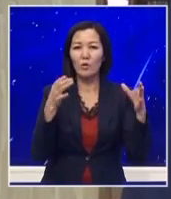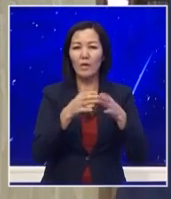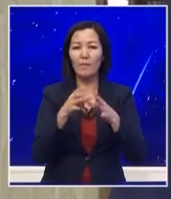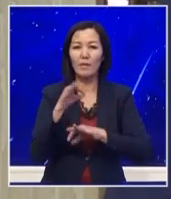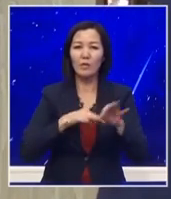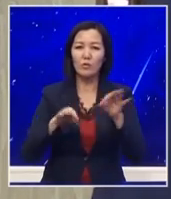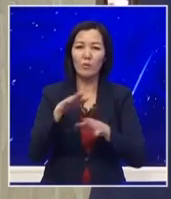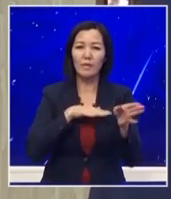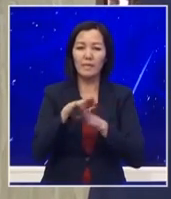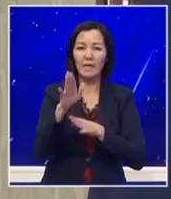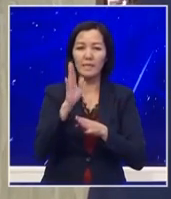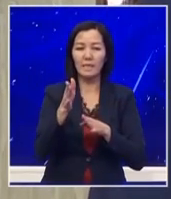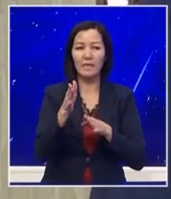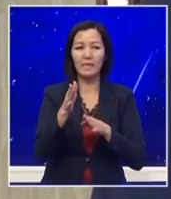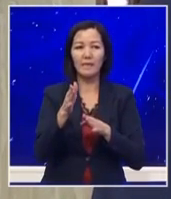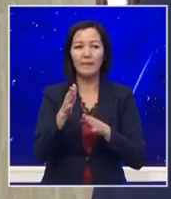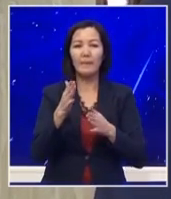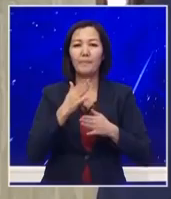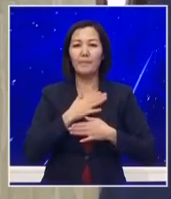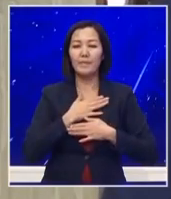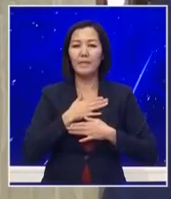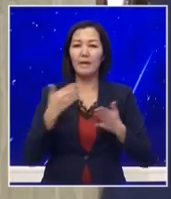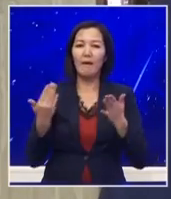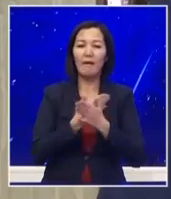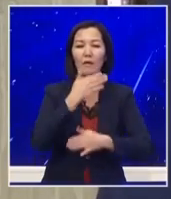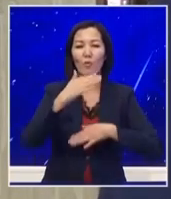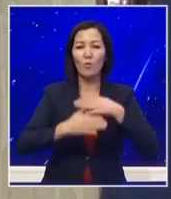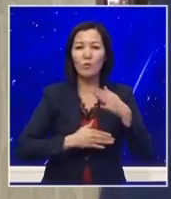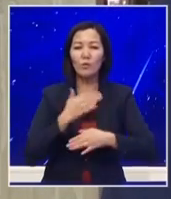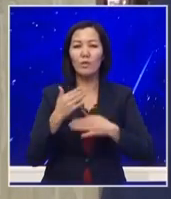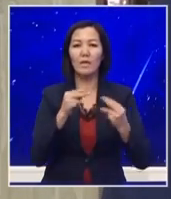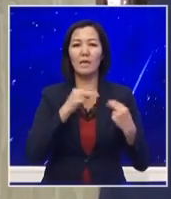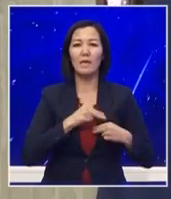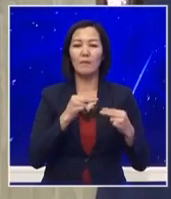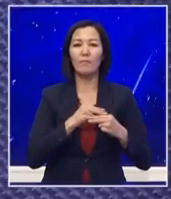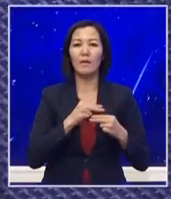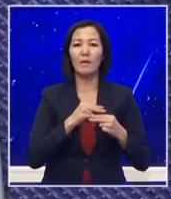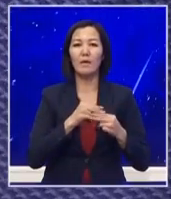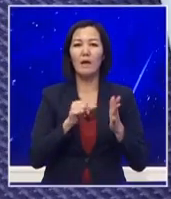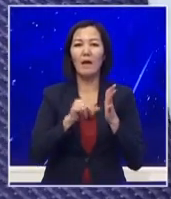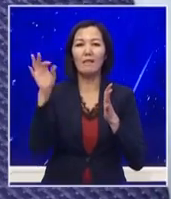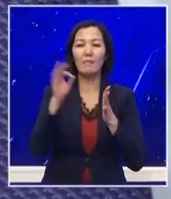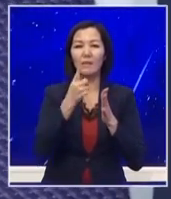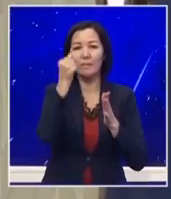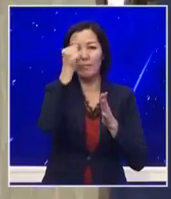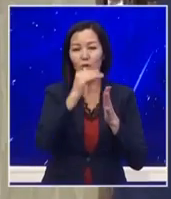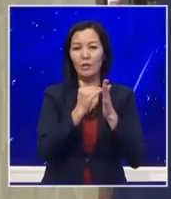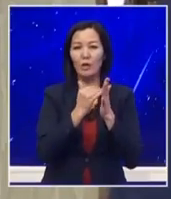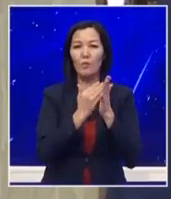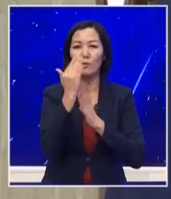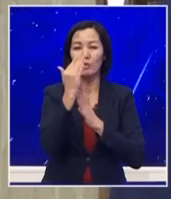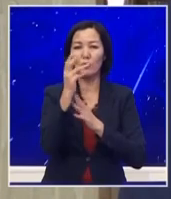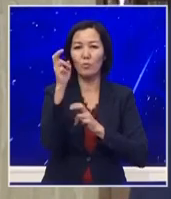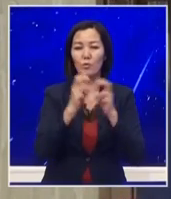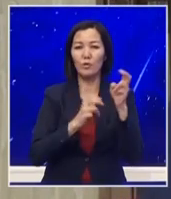іске асырылатын болады. Соның нәтижесінде біздің қайта өңдеудегі еңбек өнімділігі жылына кемінде 6% өсу керек. Өндірістегі